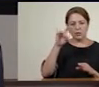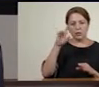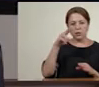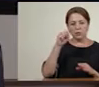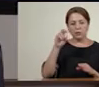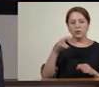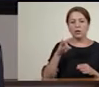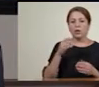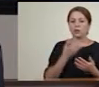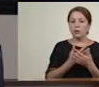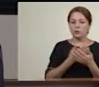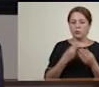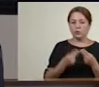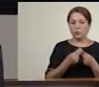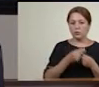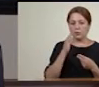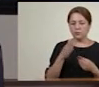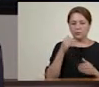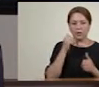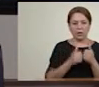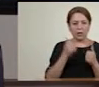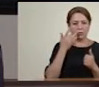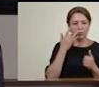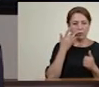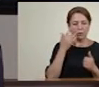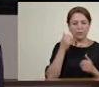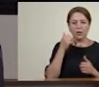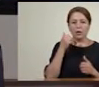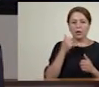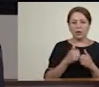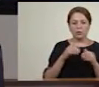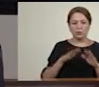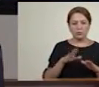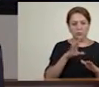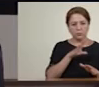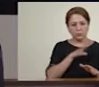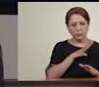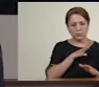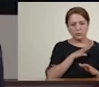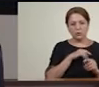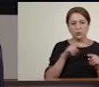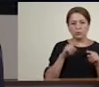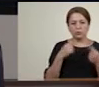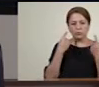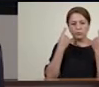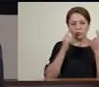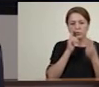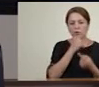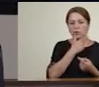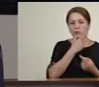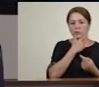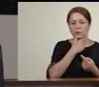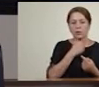o'rganamiz. Biz har qachon, har joyda bo'lishimizdan qat'iy nazar, mana shunday buyuk